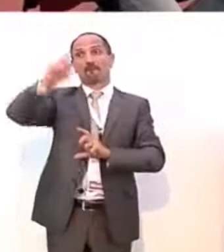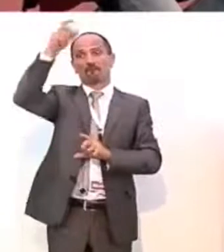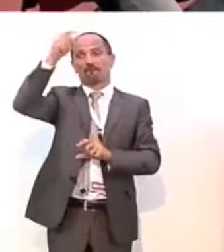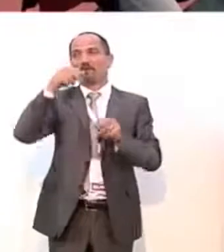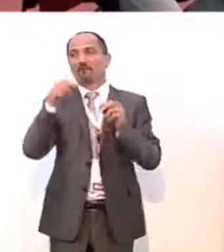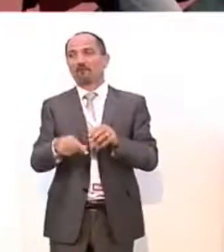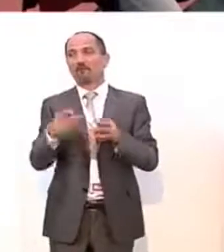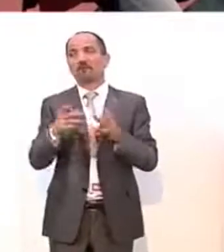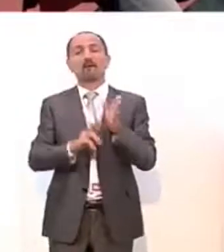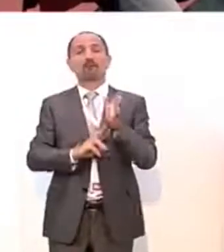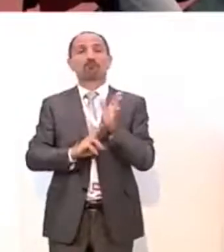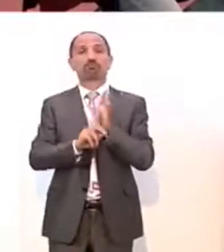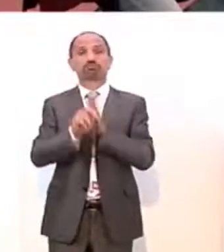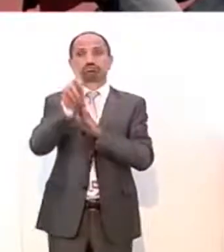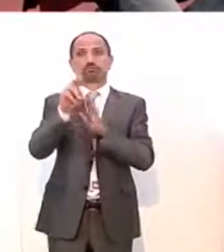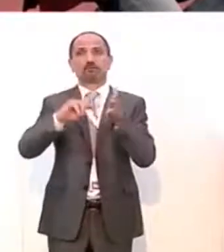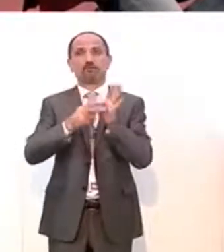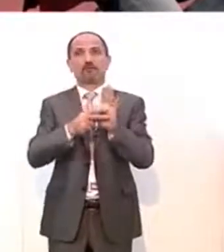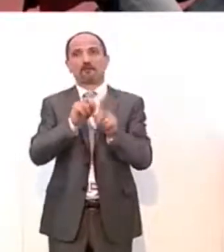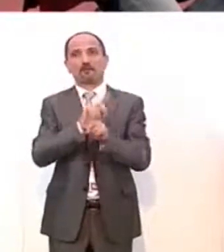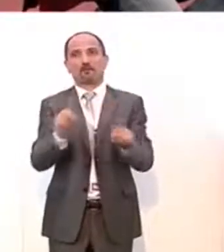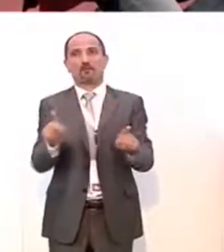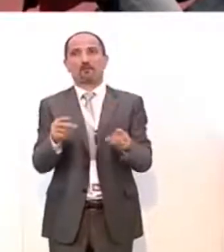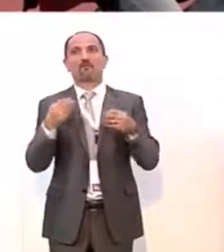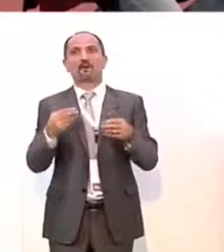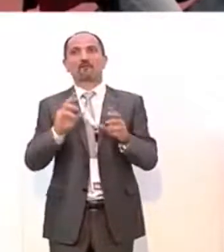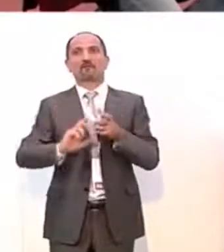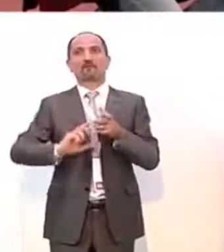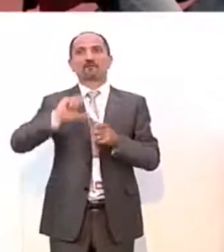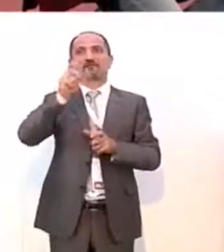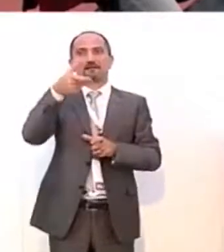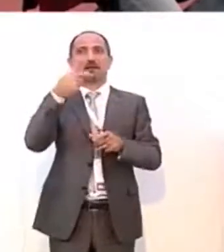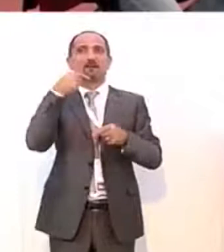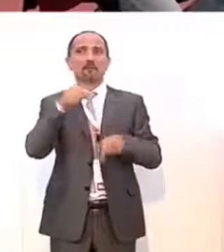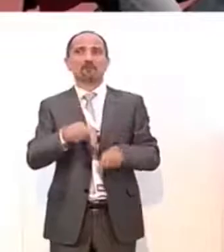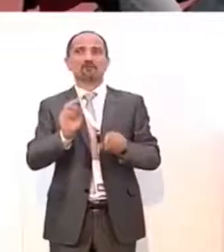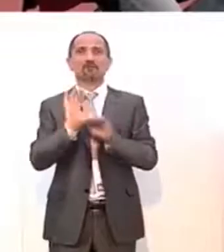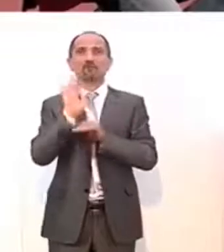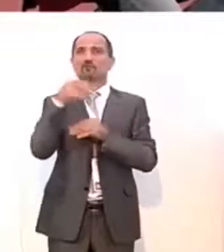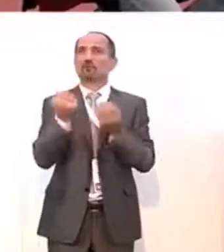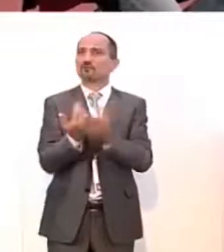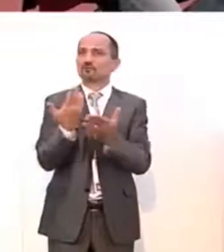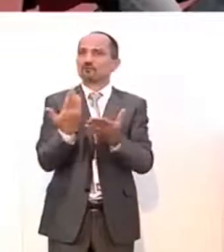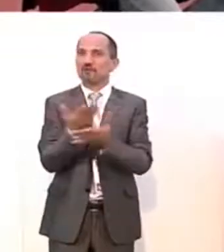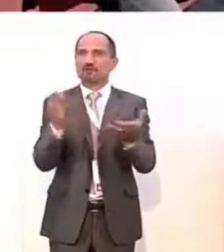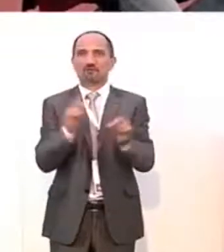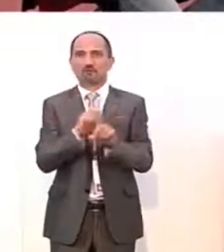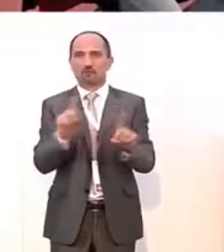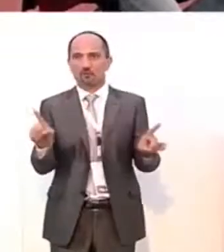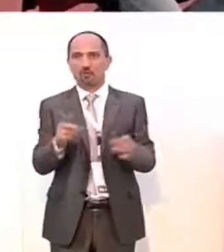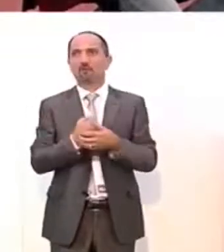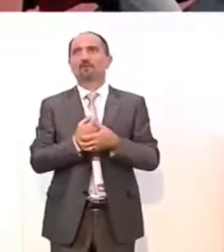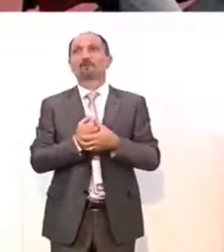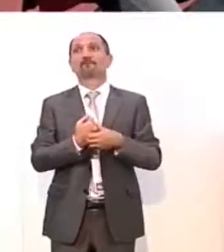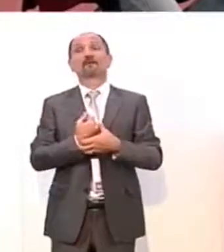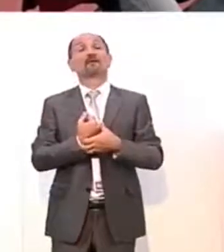problema, però ci ha fatto saltare. Ovviamente questo non è successo né nei tassi